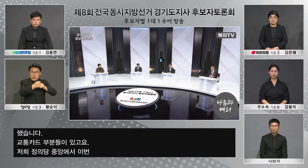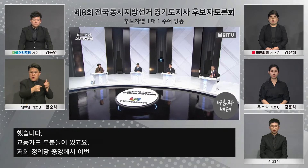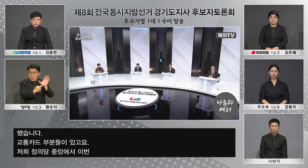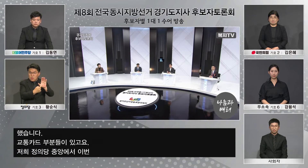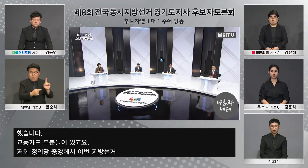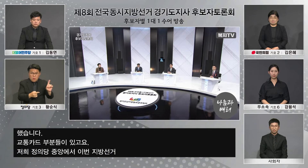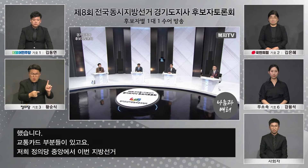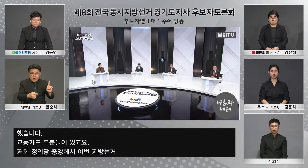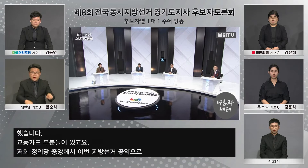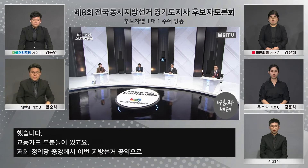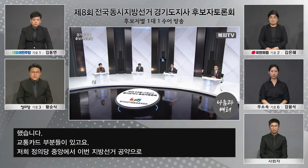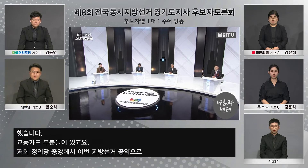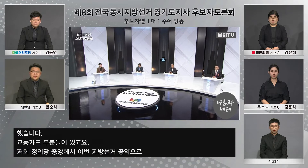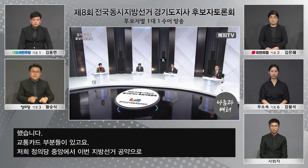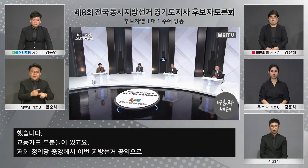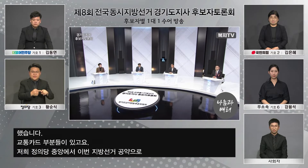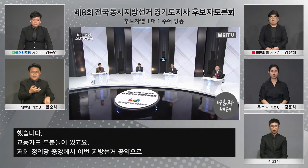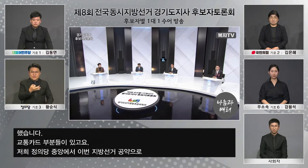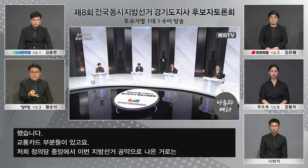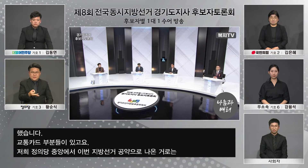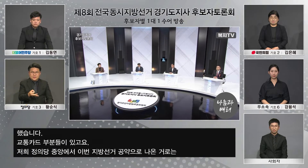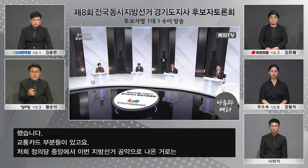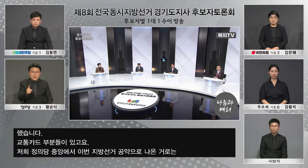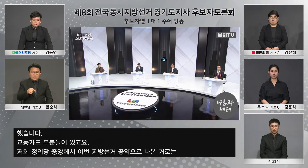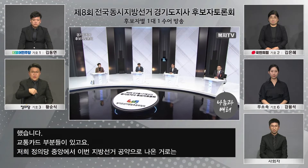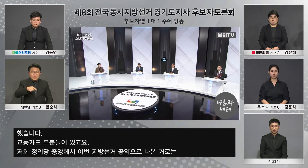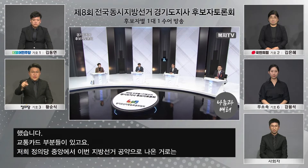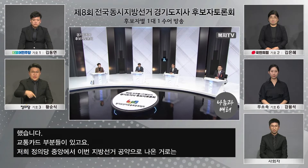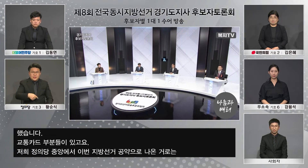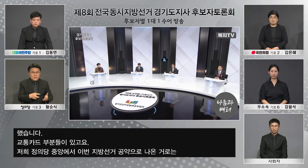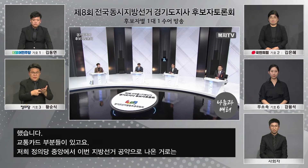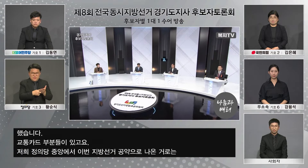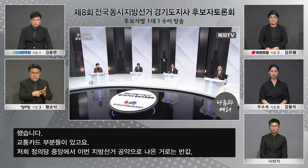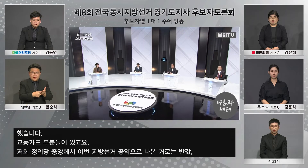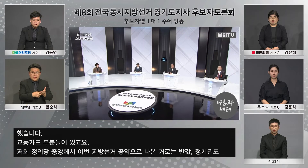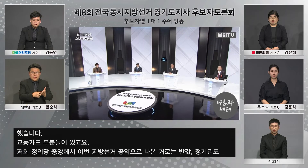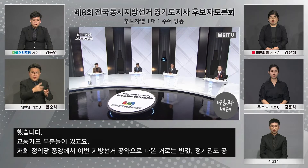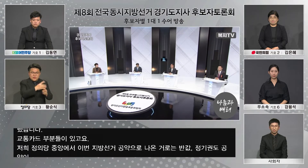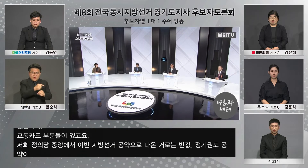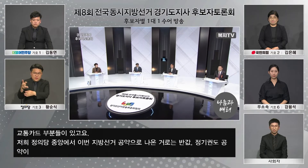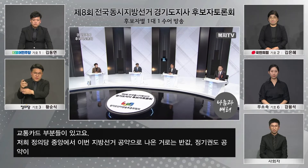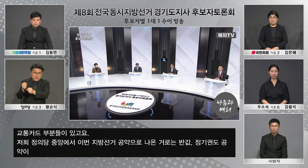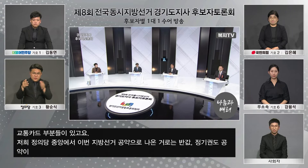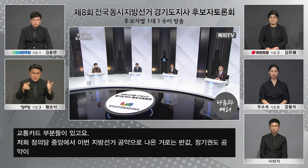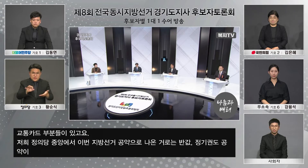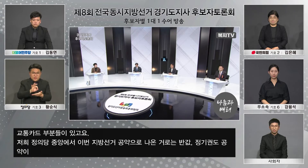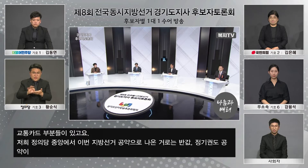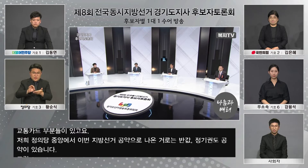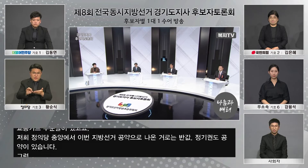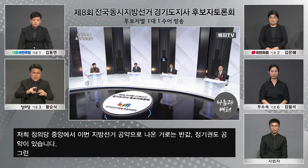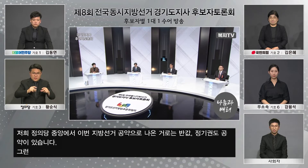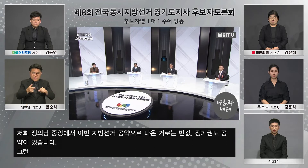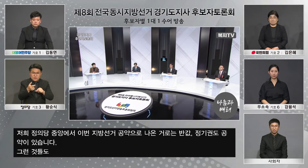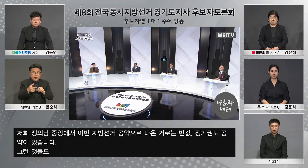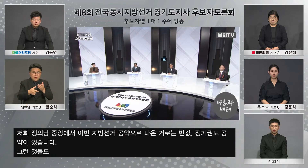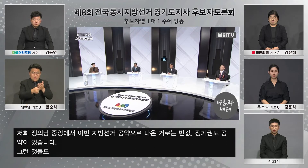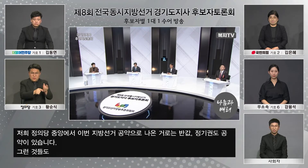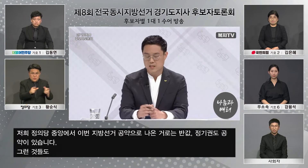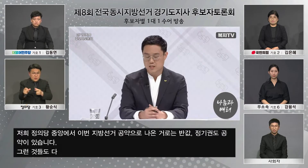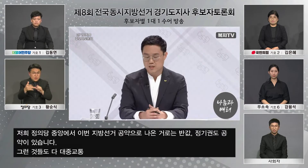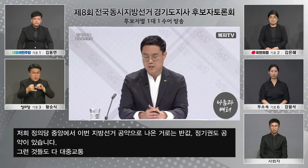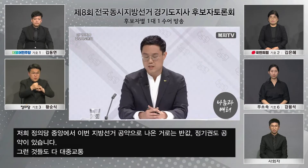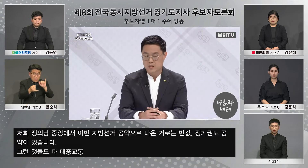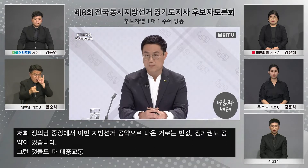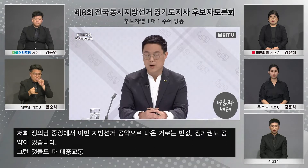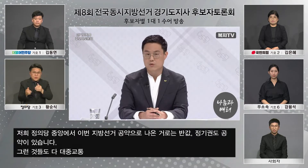걸로는 반값 그 정기권 도 공약이 있습니다. 그런 것들도 다 대중교통을 활성화하는 데 좋다라고 생각을 하지만은요.